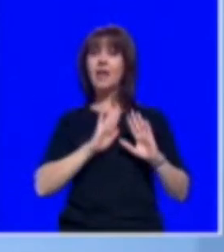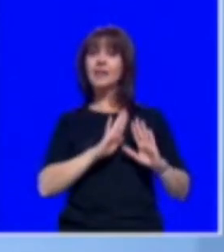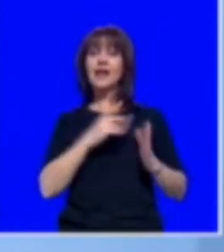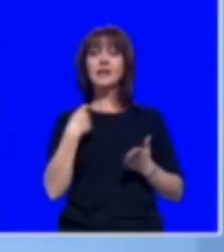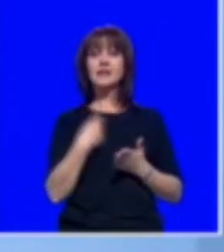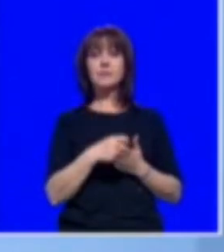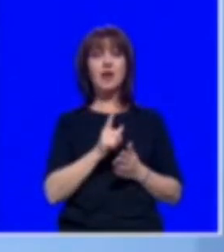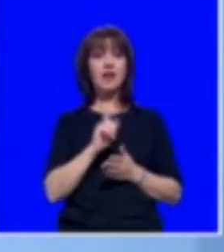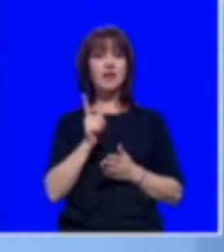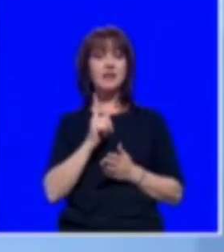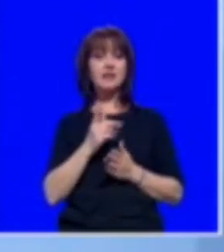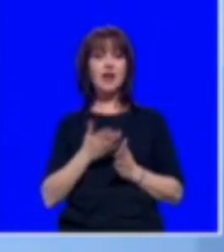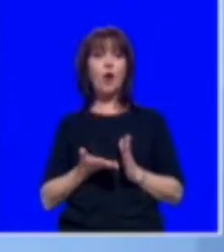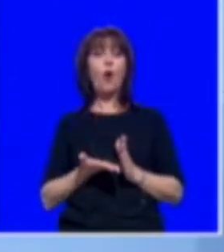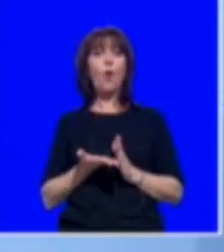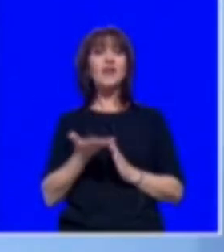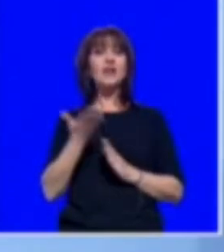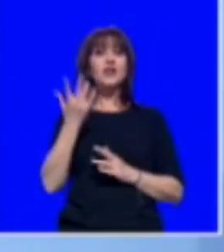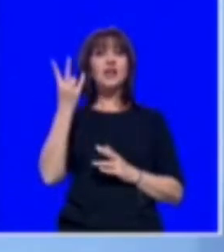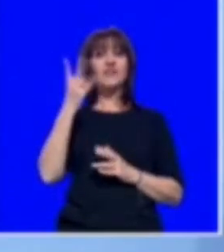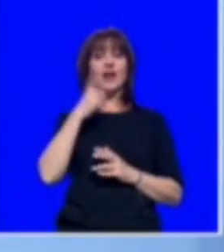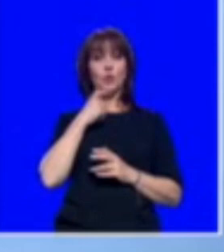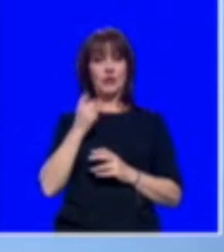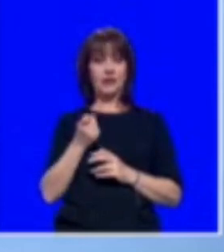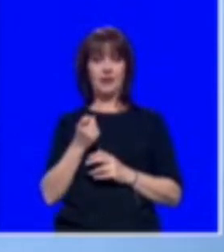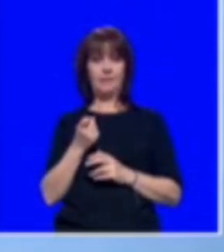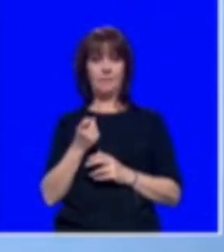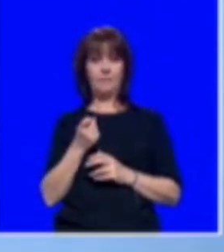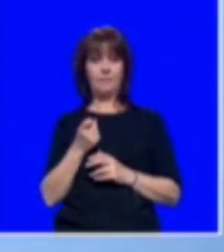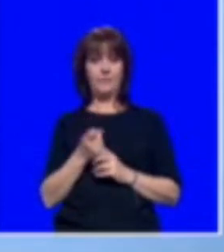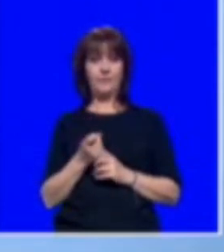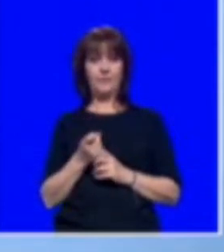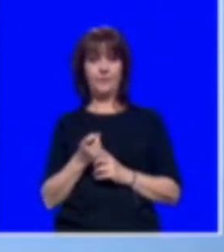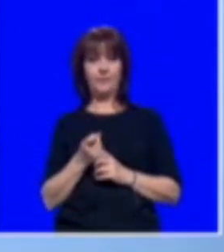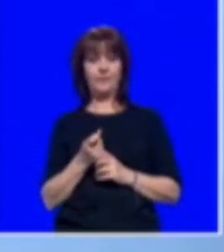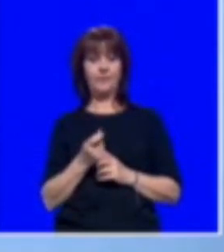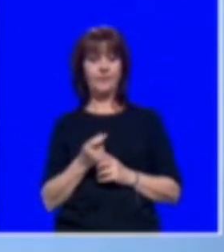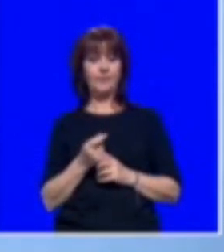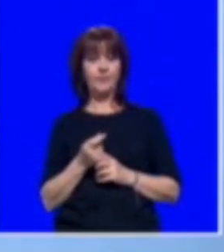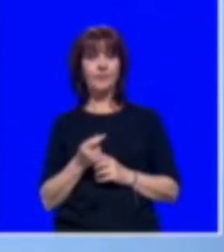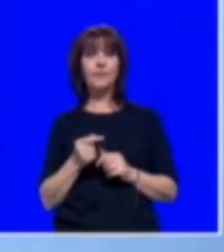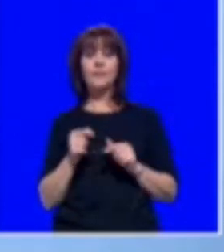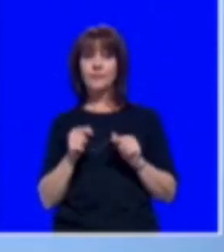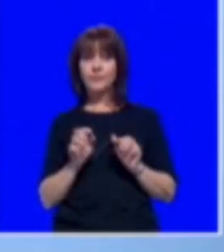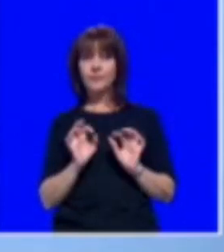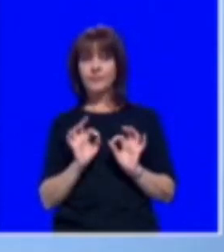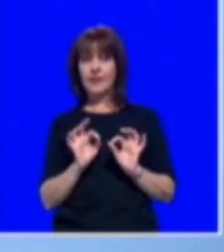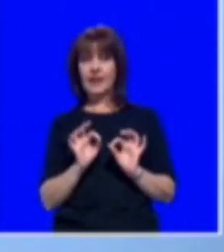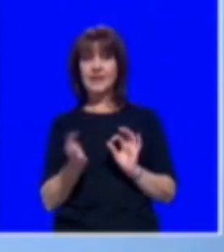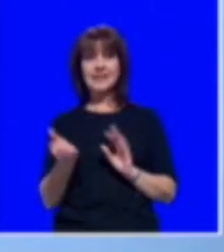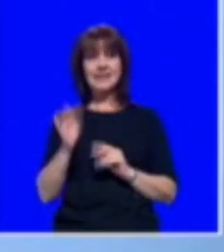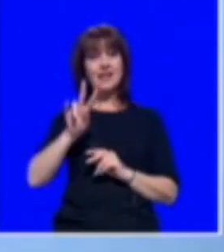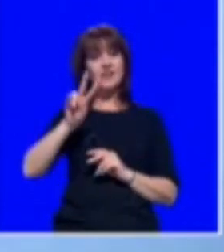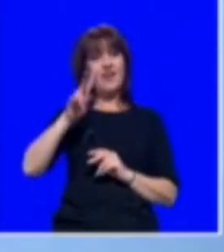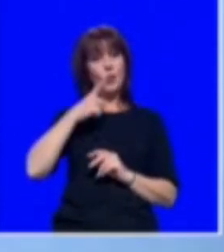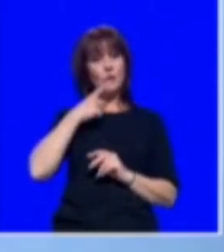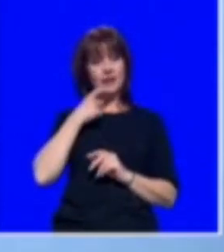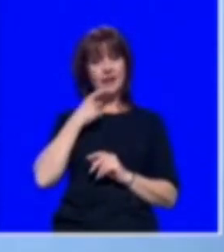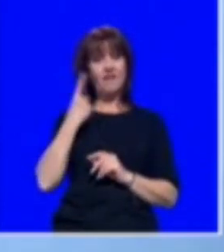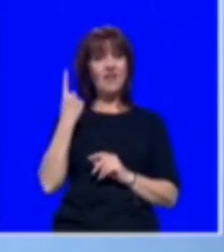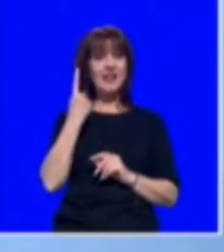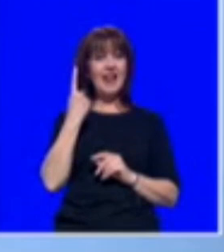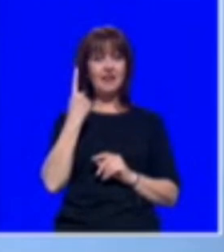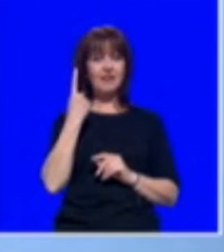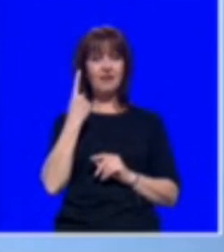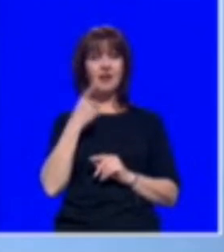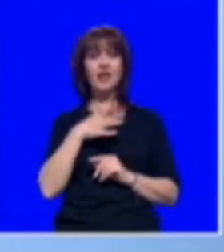заплати не са увеличани от 2 години. Това, разбира се, се пише на сметката на предходните управляващи. Но все пак, така или иначе, след 2 години, едната, в която